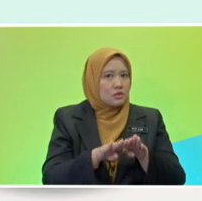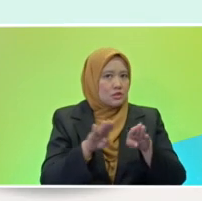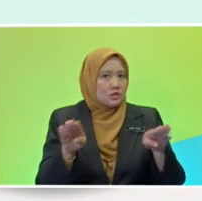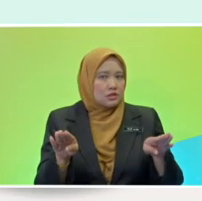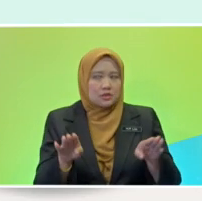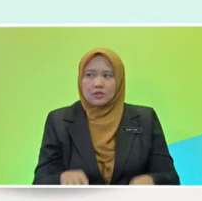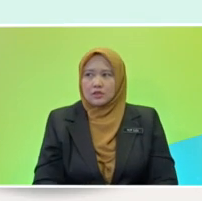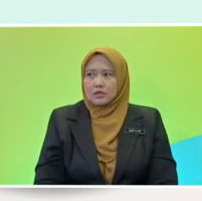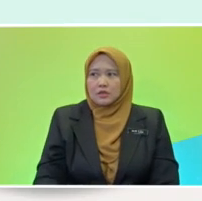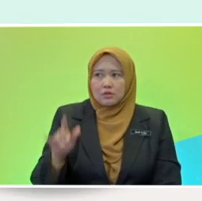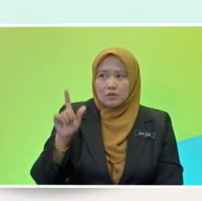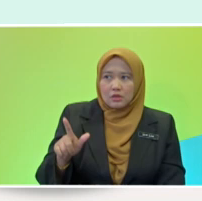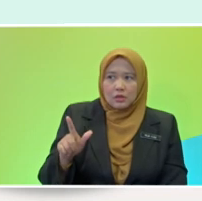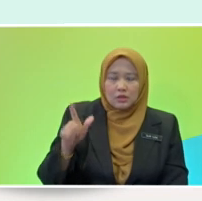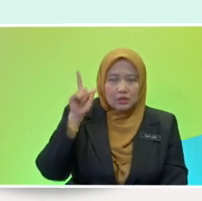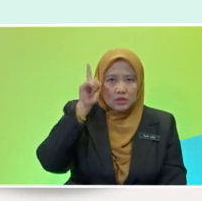bunga kekuatan